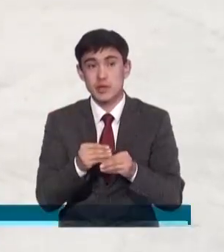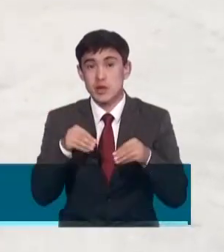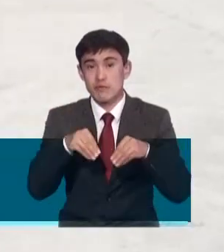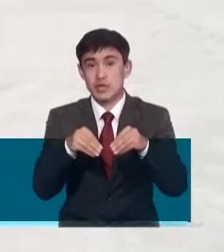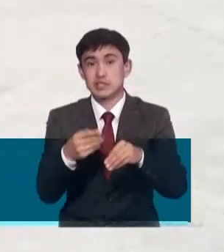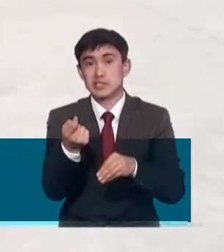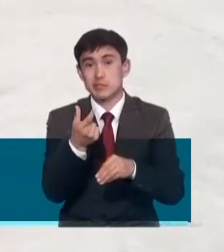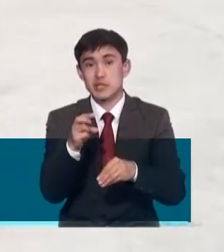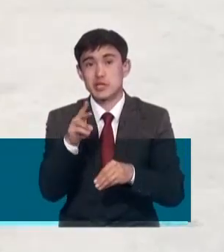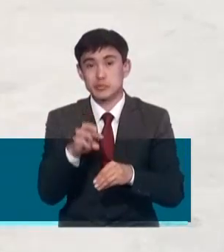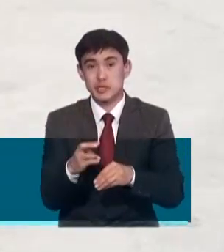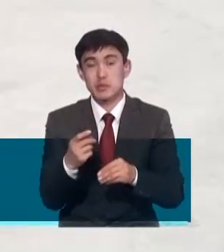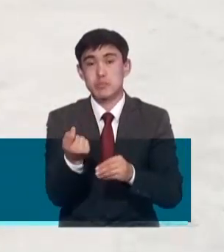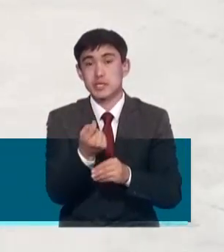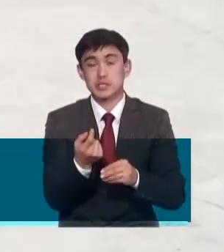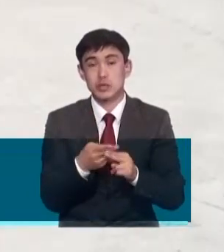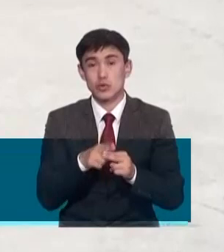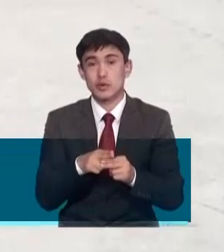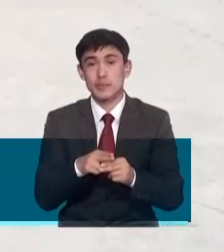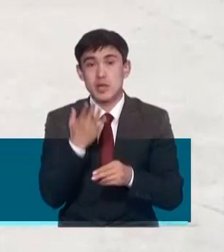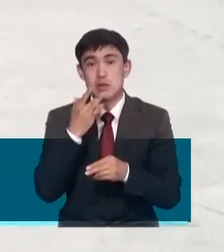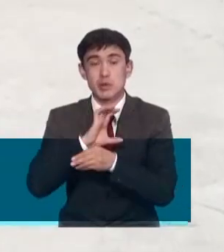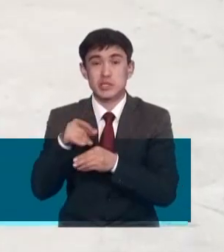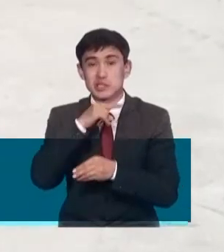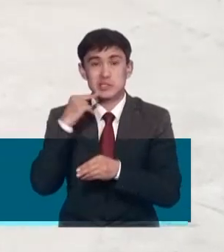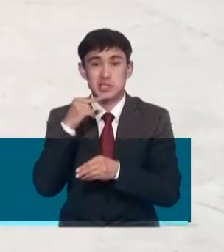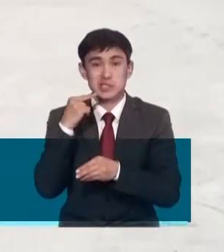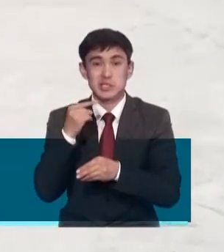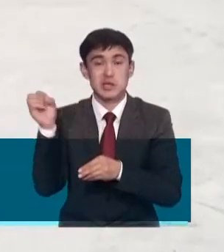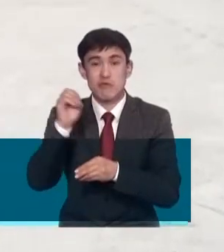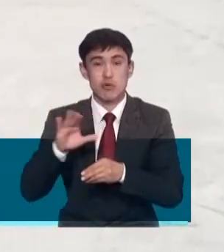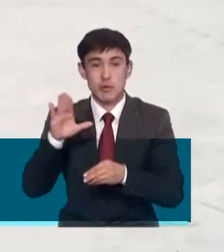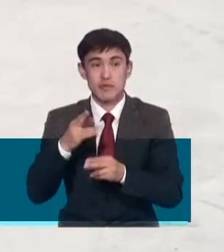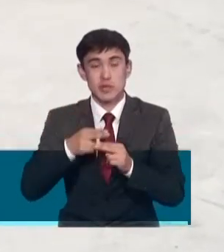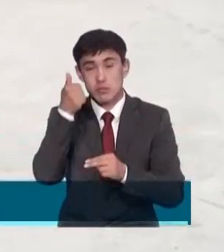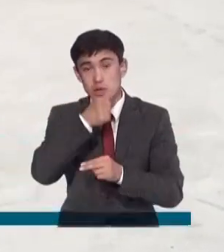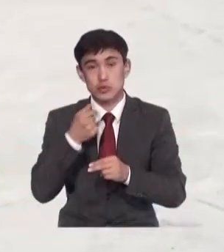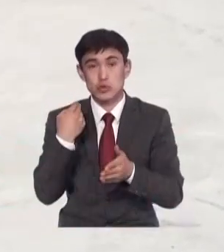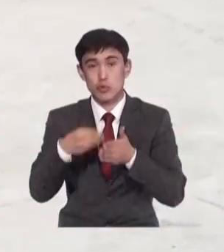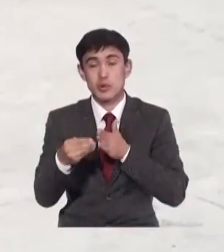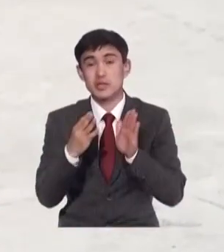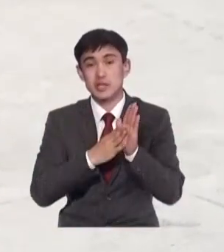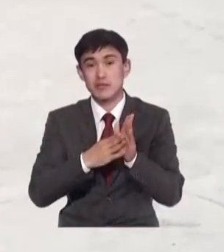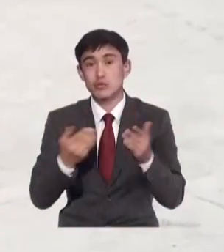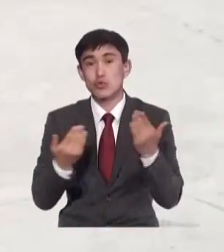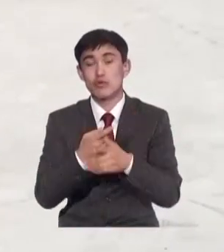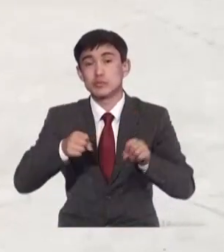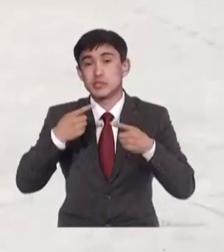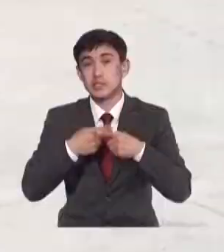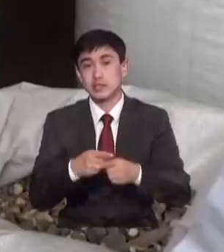семенного ячменя и пшеницы, семена которых импортируем из России и Европы. В этом году закупили 9 единиц новой